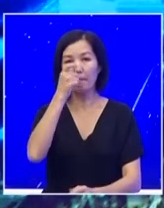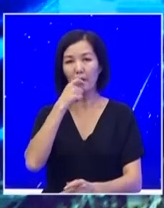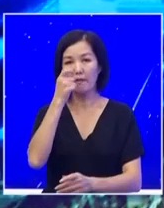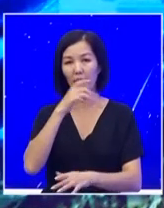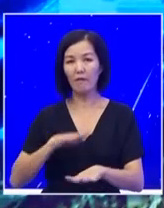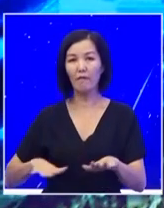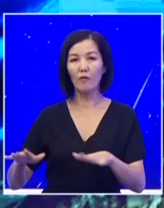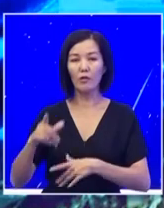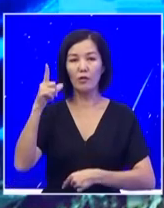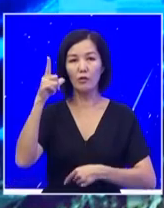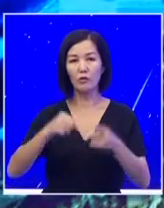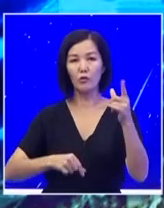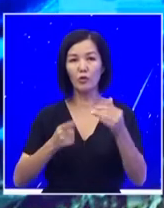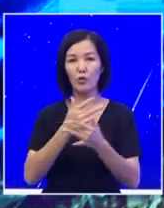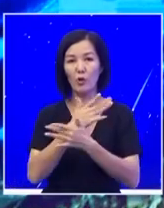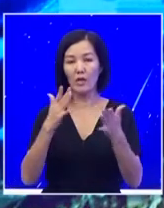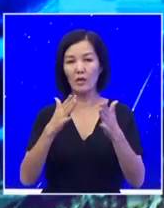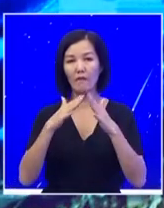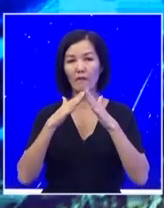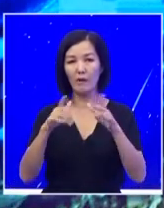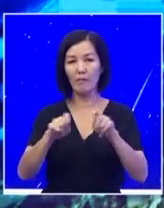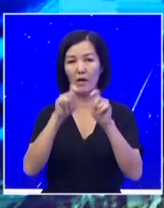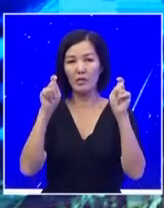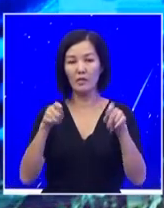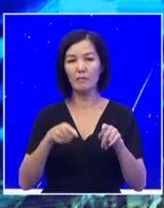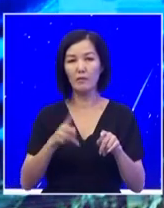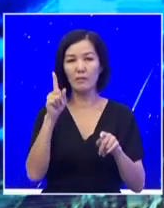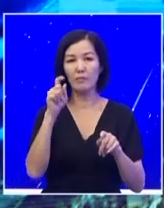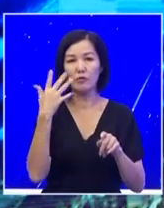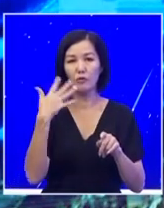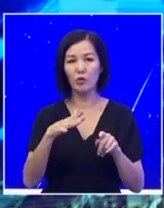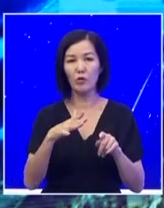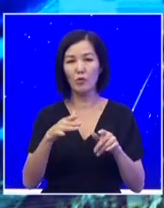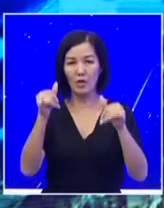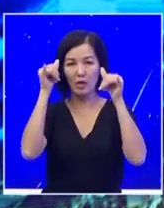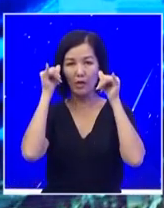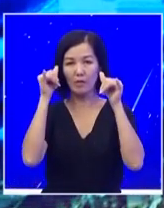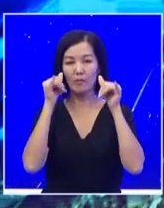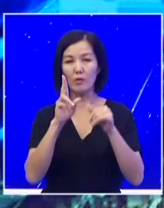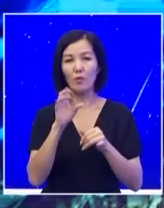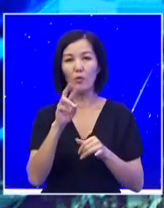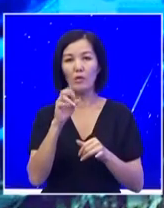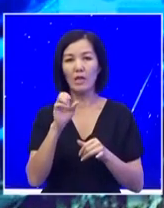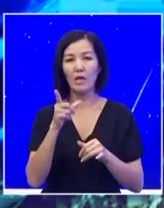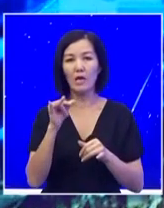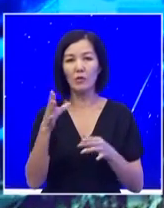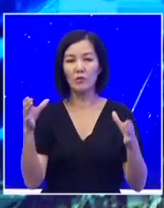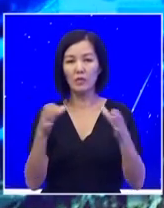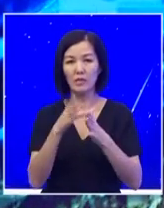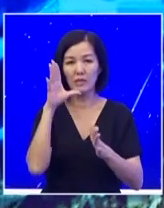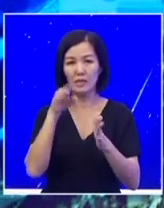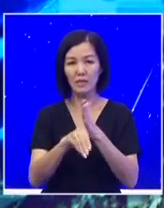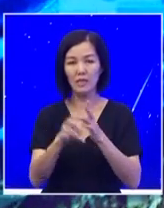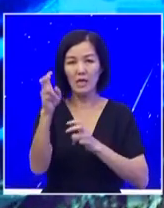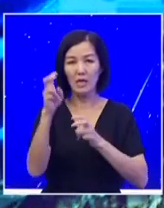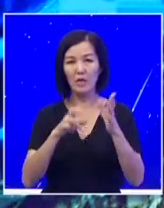Панфилов ауданында сүт тауарлы ферма ашылды. 1150 бас ірі қараға шақталған кешен Көктал агро серіктестігіне тесілі.